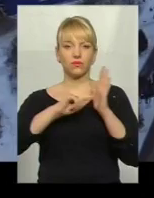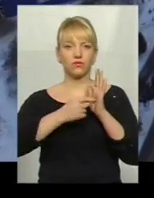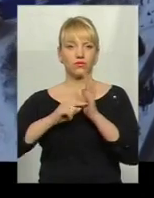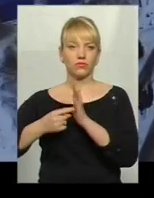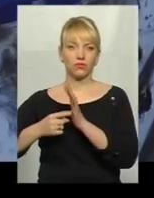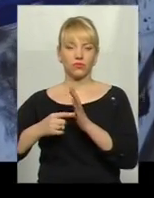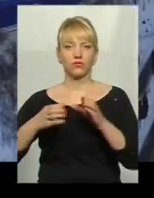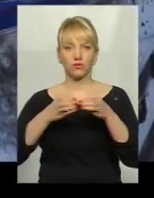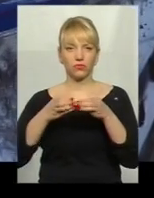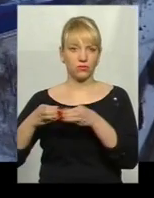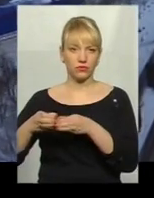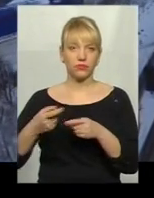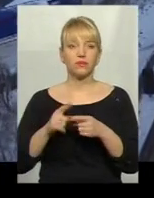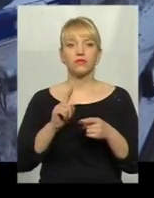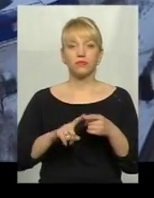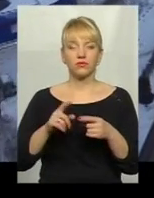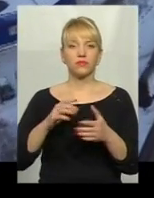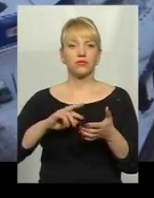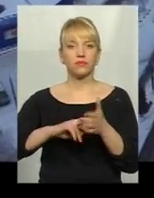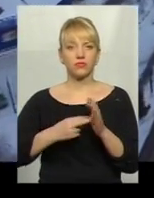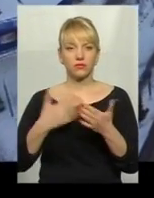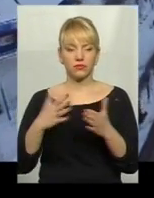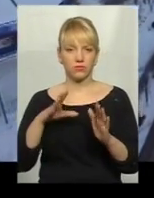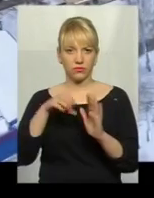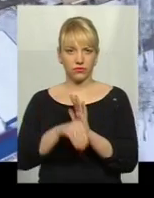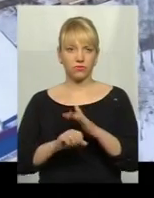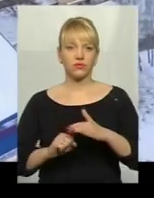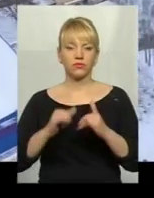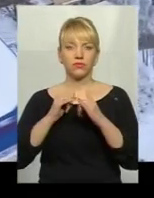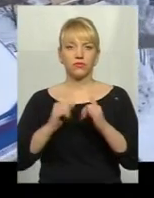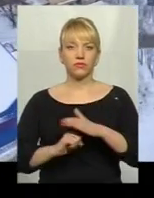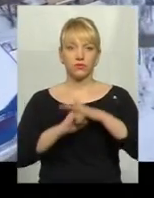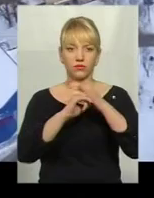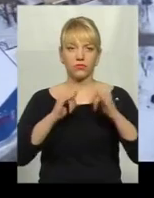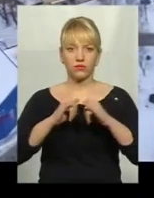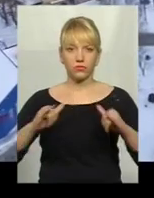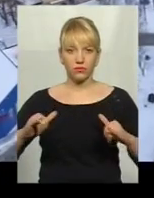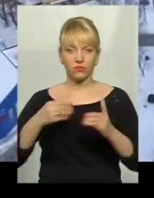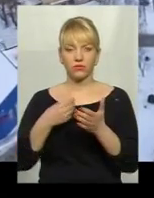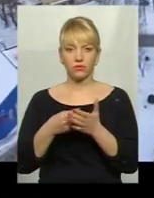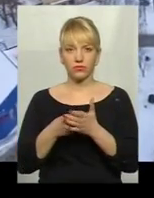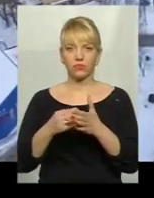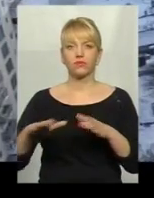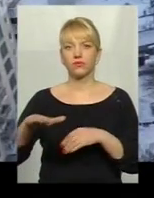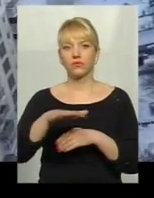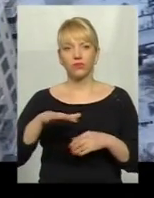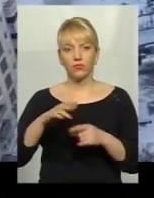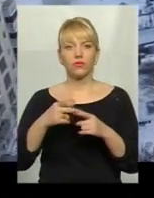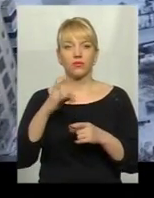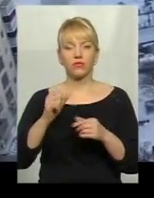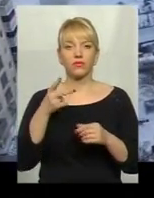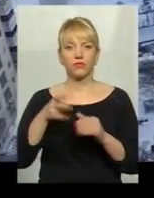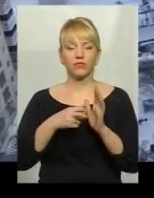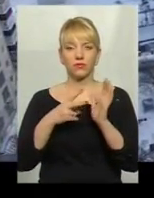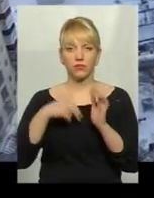громади. Стратегія розвитку вже лягла в основу бюджету громади на 2017 рік. Тож Волочиська міська